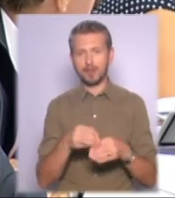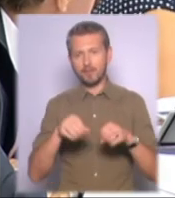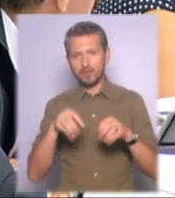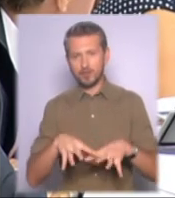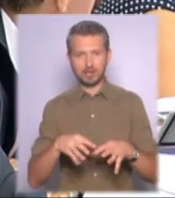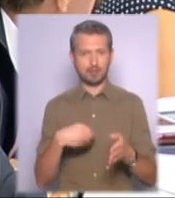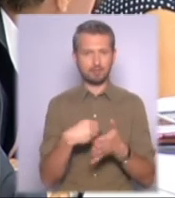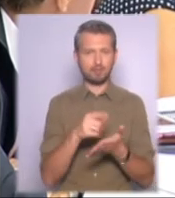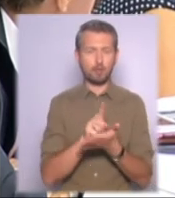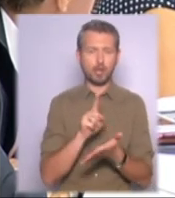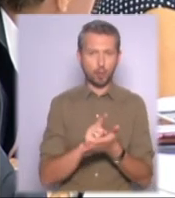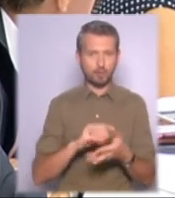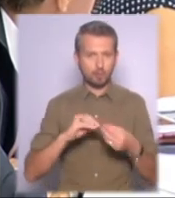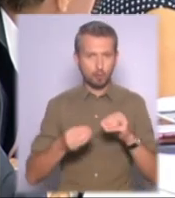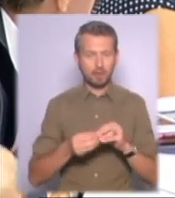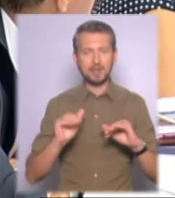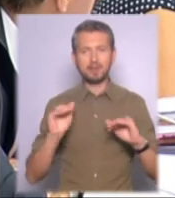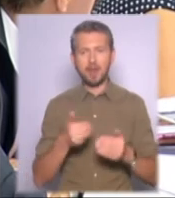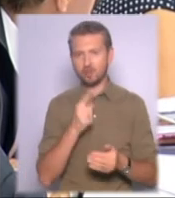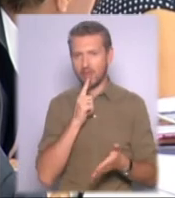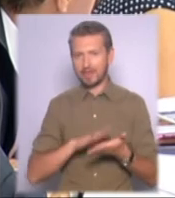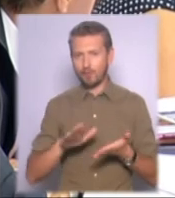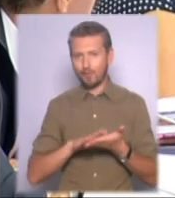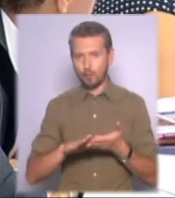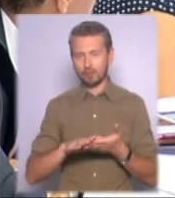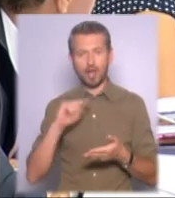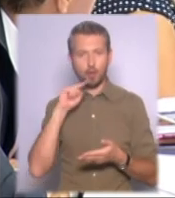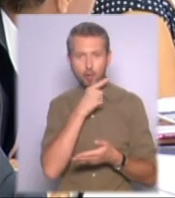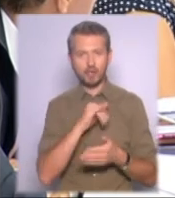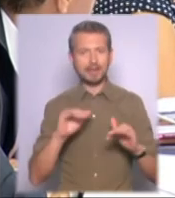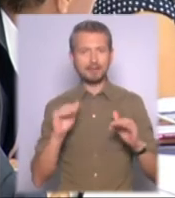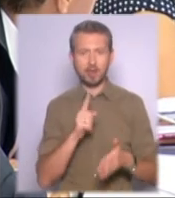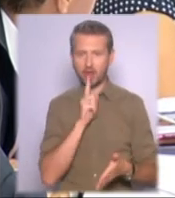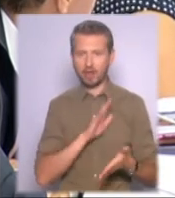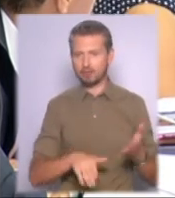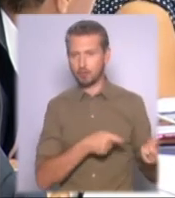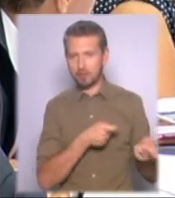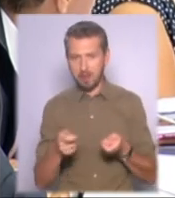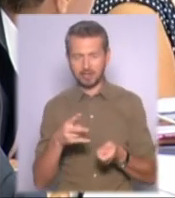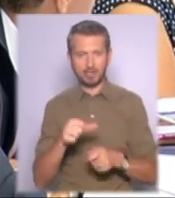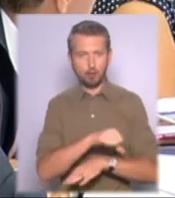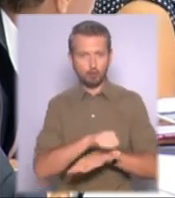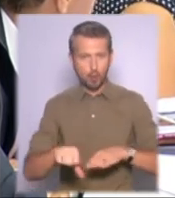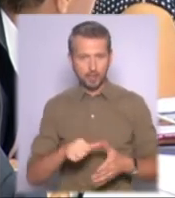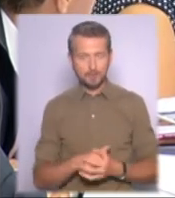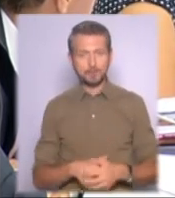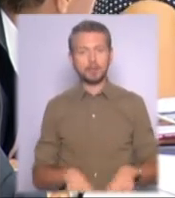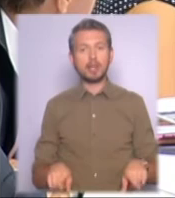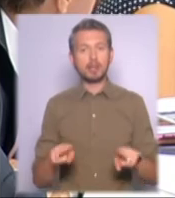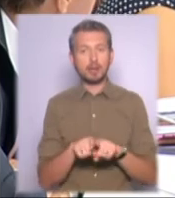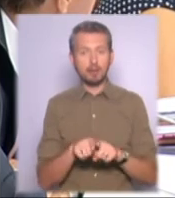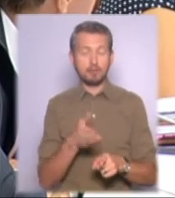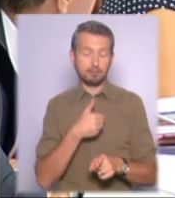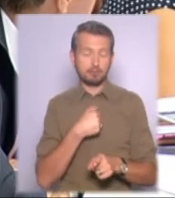зменшення тіньової економіки та через зменшення контрабанди на кордоні. Таким чином Я думаю,